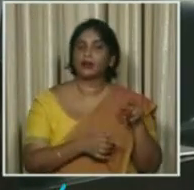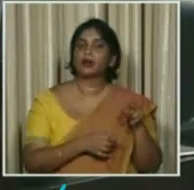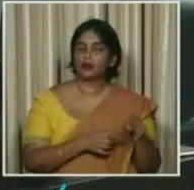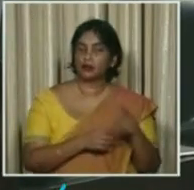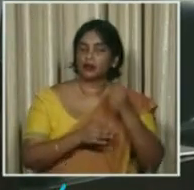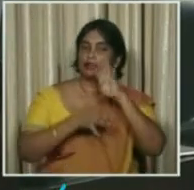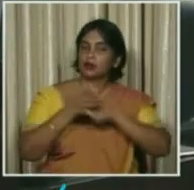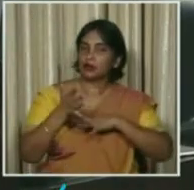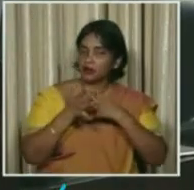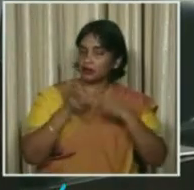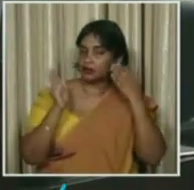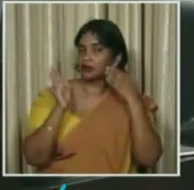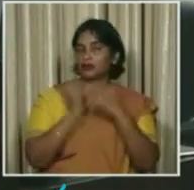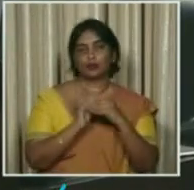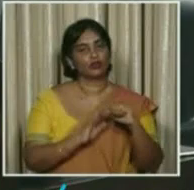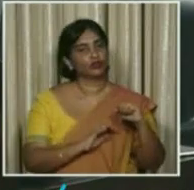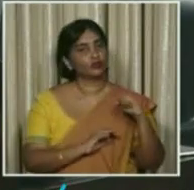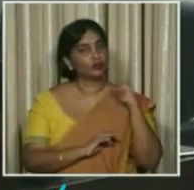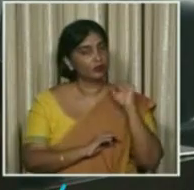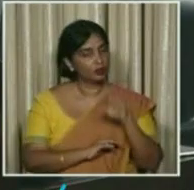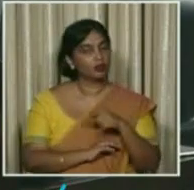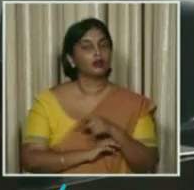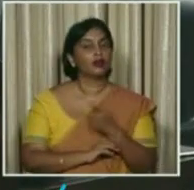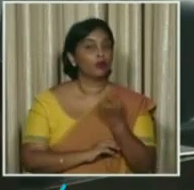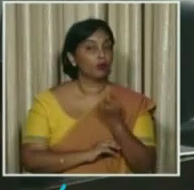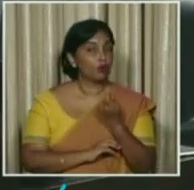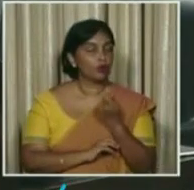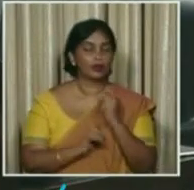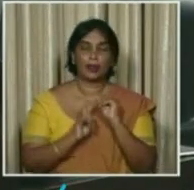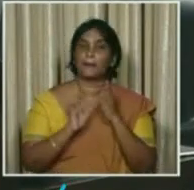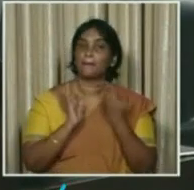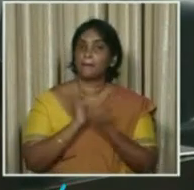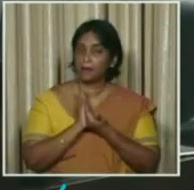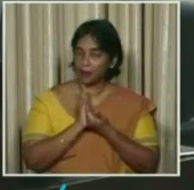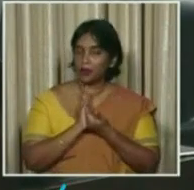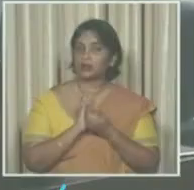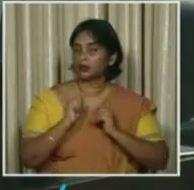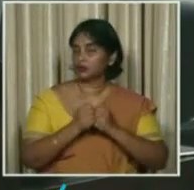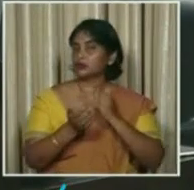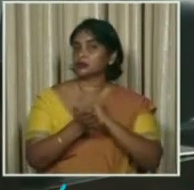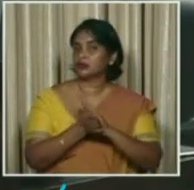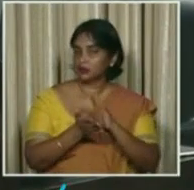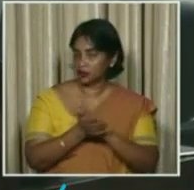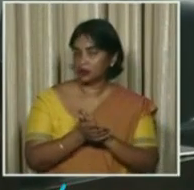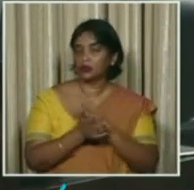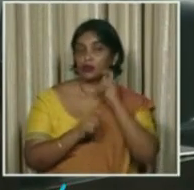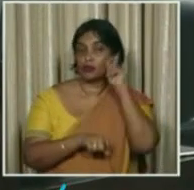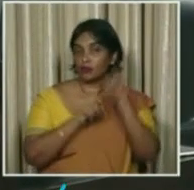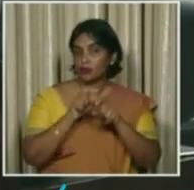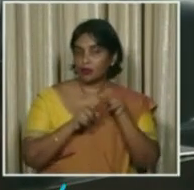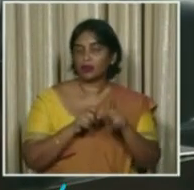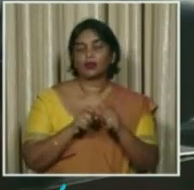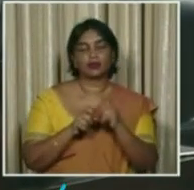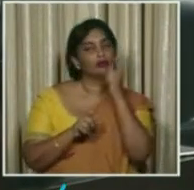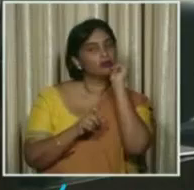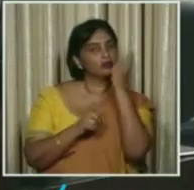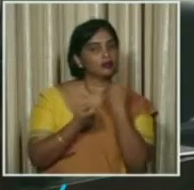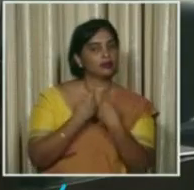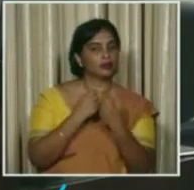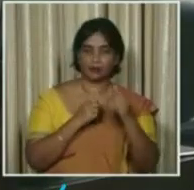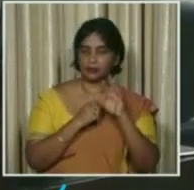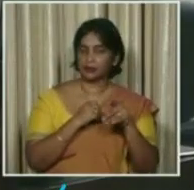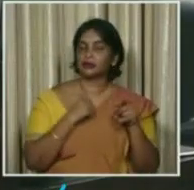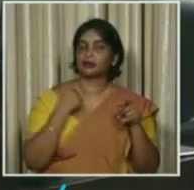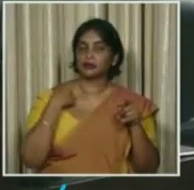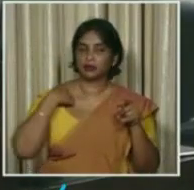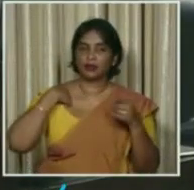අයවැය කල්මනාකරණය ශක්තිමත් කිරීම සඳහා මූල්‍ය ප්‍රතිපත්තිය සහ කාර්ය සාධනය මහජනතාව විසින් සුපරීක්ෂණයට ලක් කිරීම